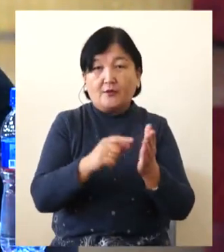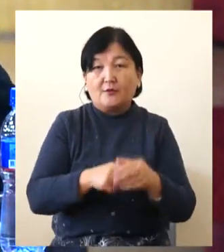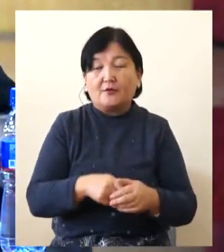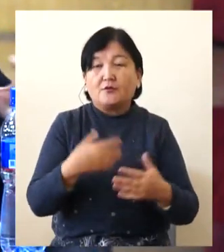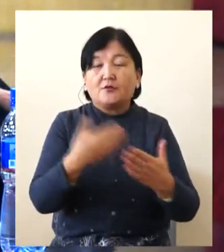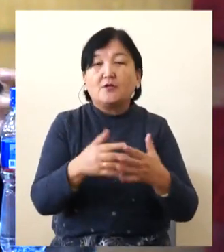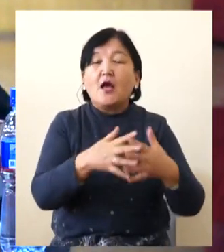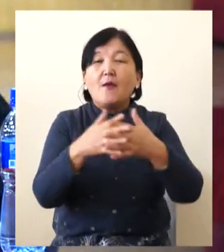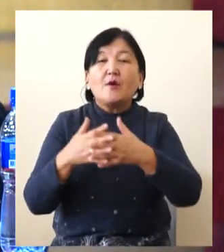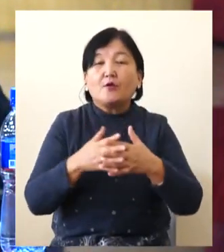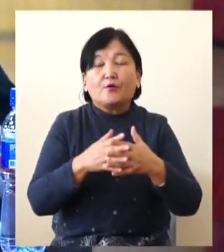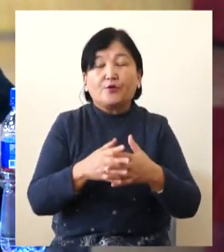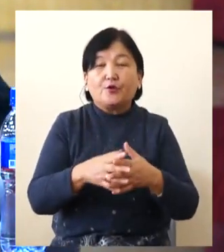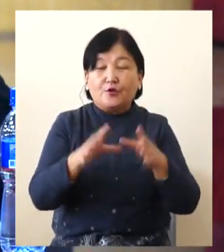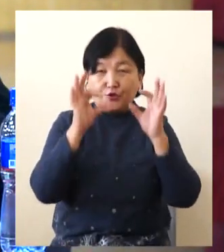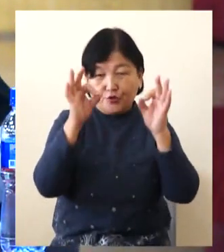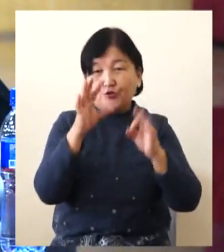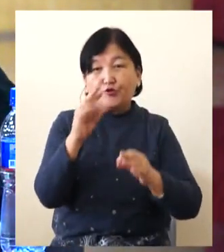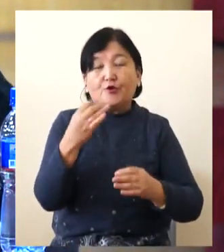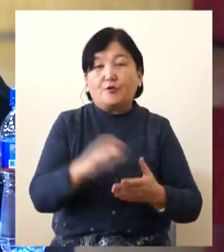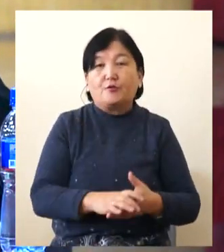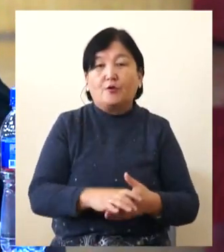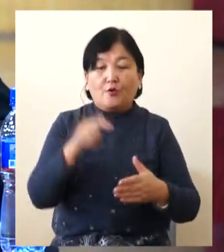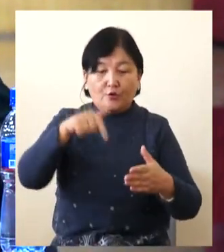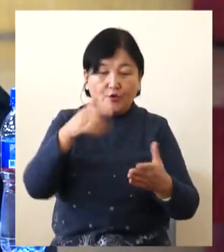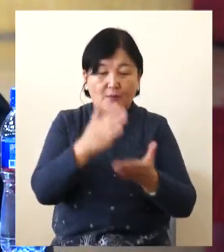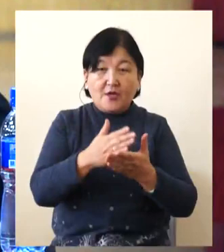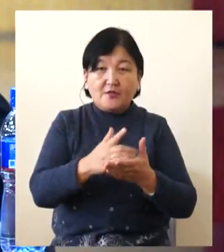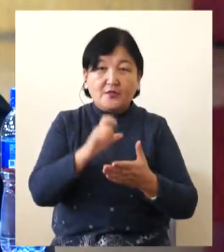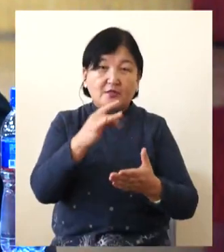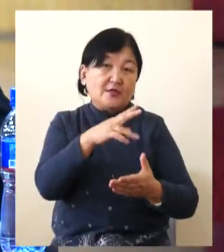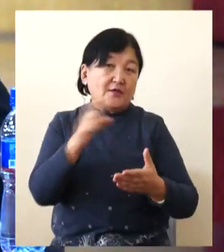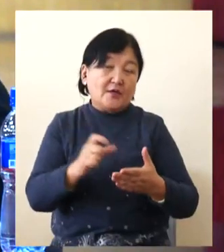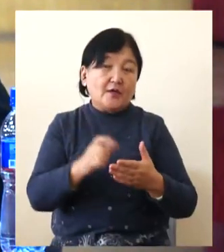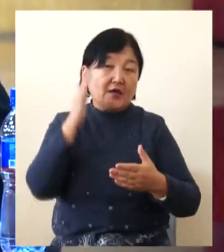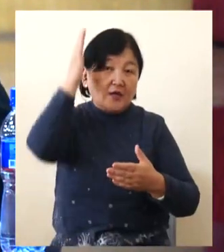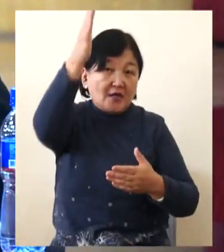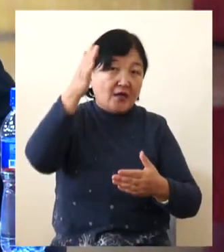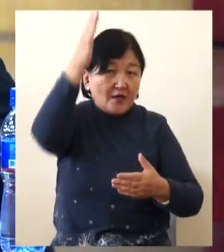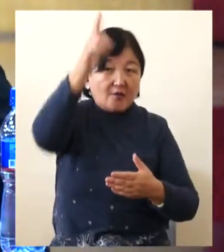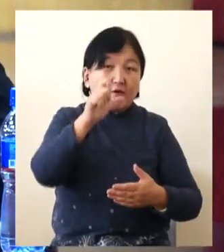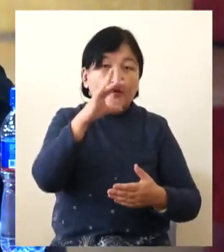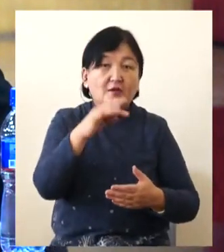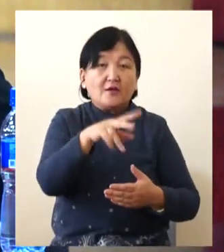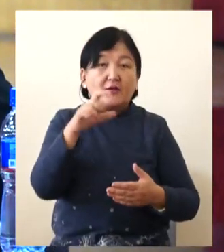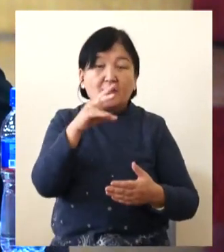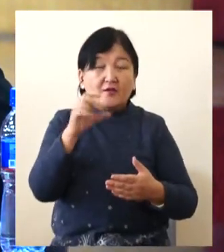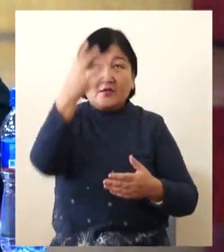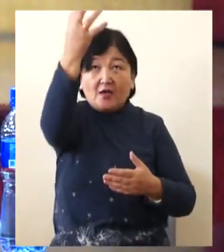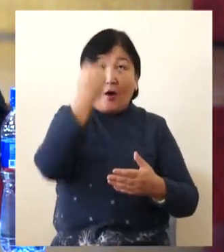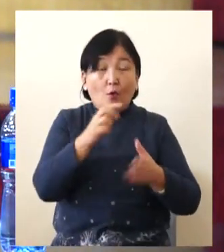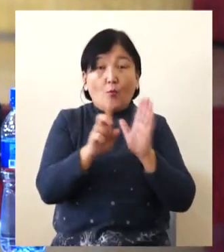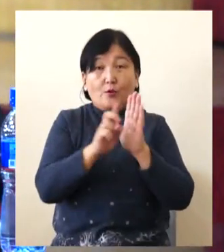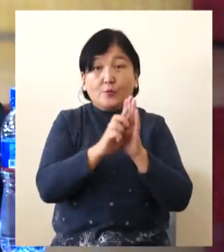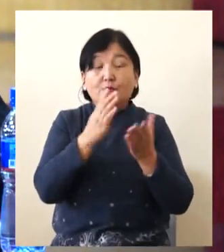Америкт одоо байгаа бий болгосон хэрэглэнээсээ гадна ирээдүйн хэрэглэнээс картаар аваа явж байгаа учраас эдийн засгийн том болчиход байгаа байхгүй.